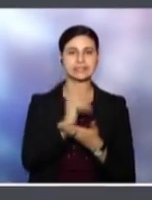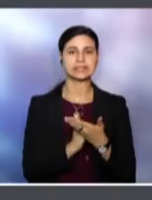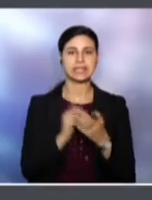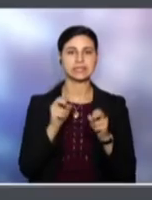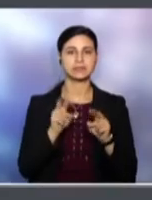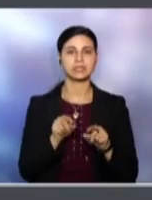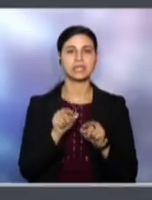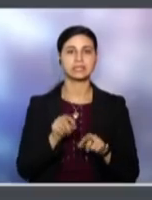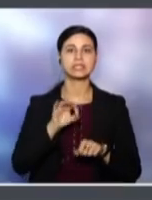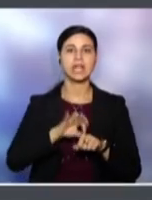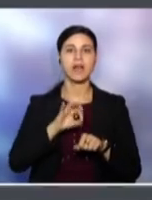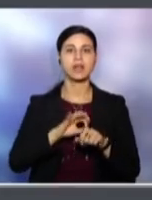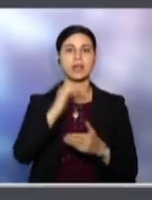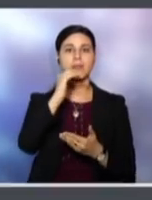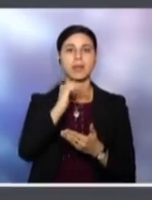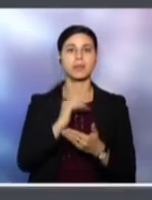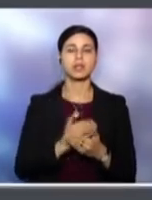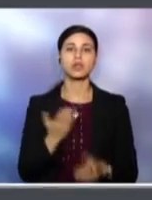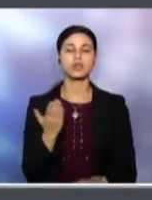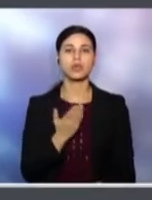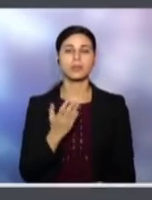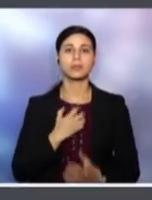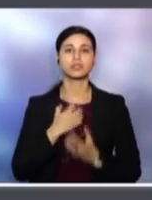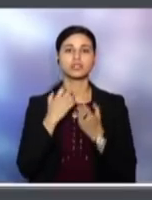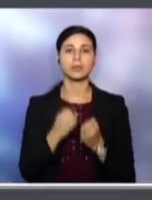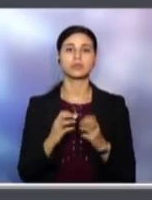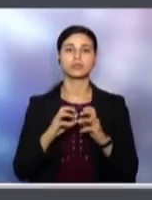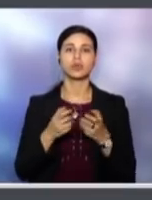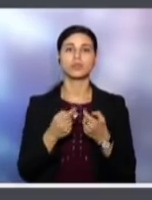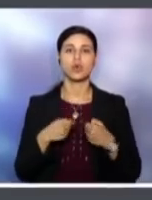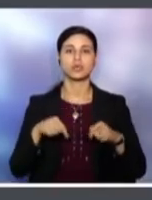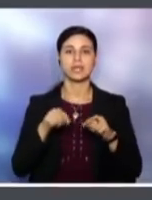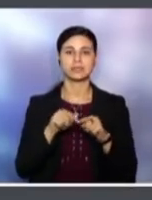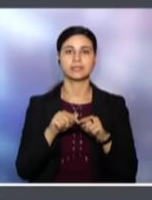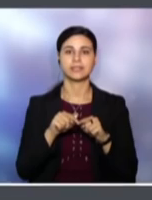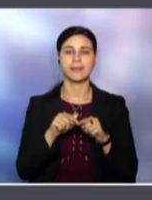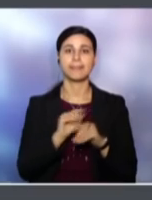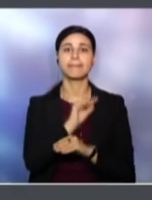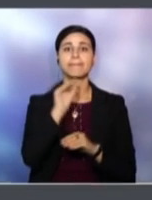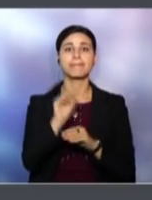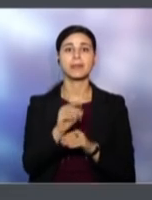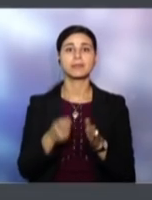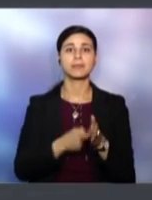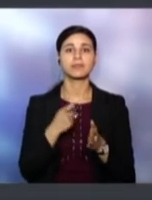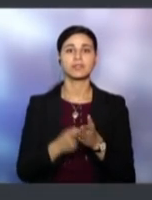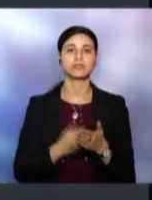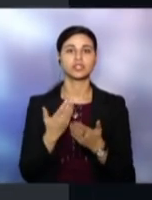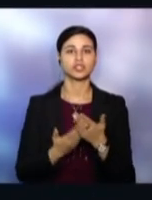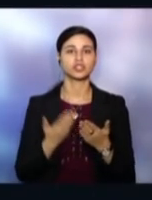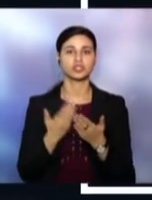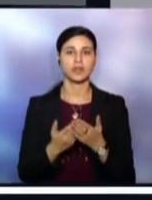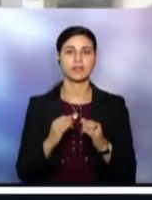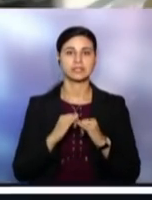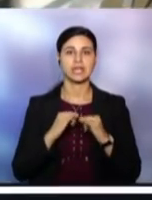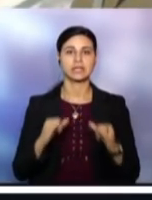სიაში ის დაავადებები მოიაზრება, რომლებზეც ჯანმრთელობის მსოფლიო ორგანიზაცია დამატებითი კვლევის რეკომენდაციას